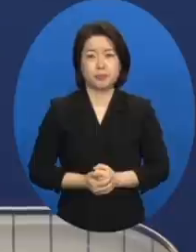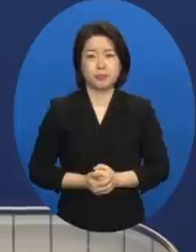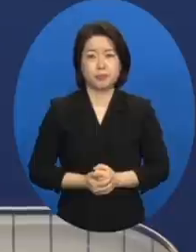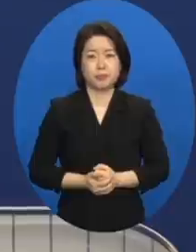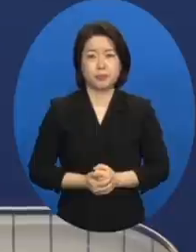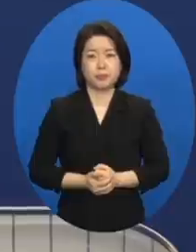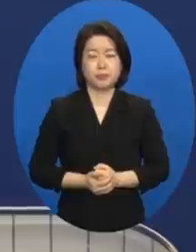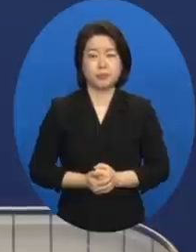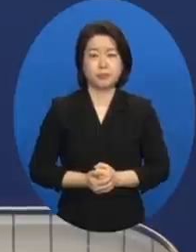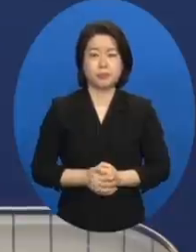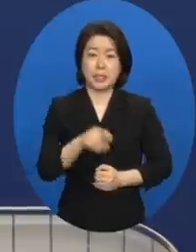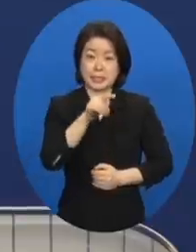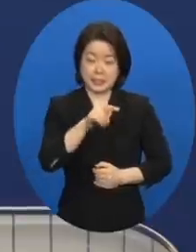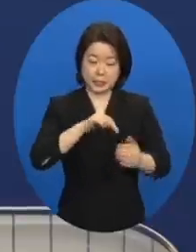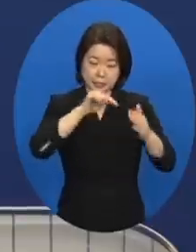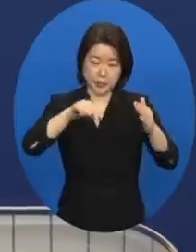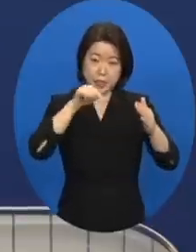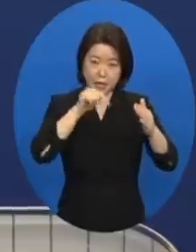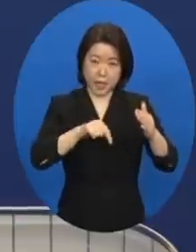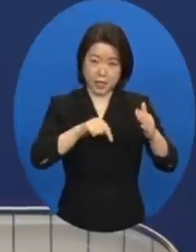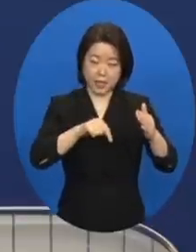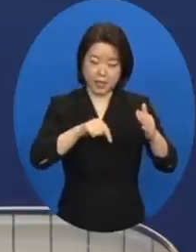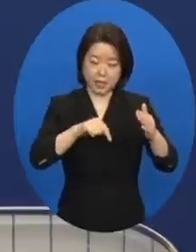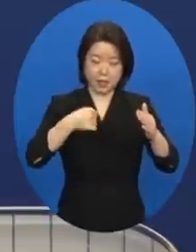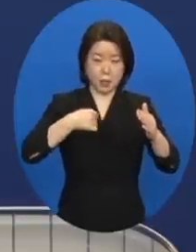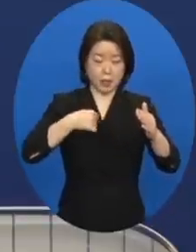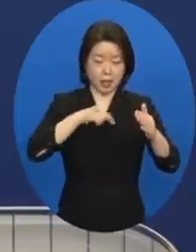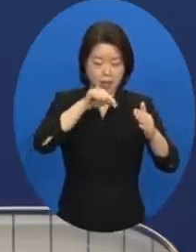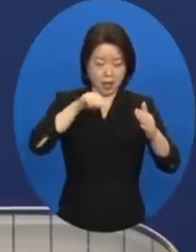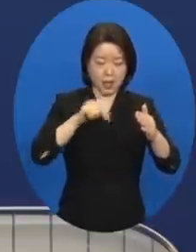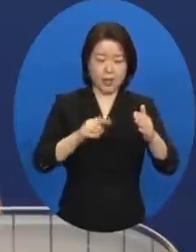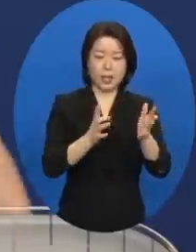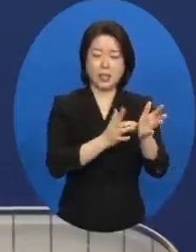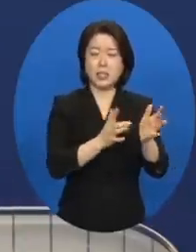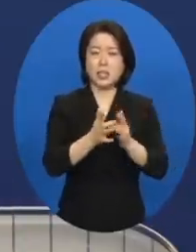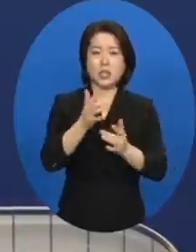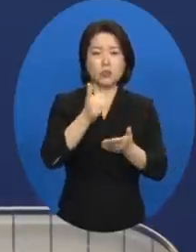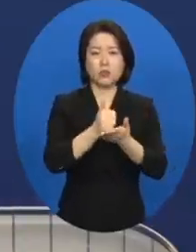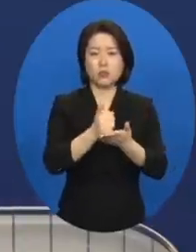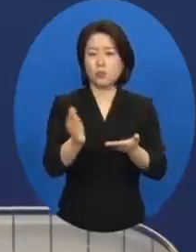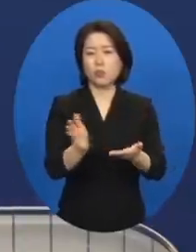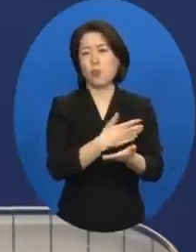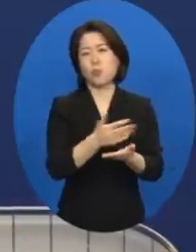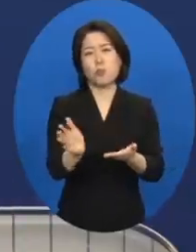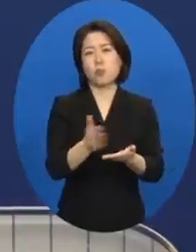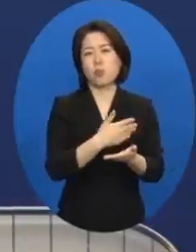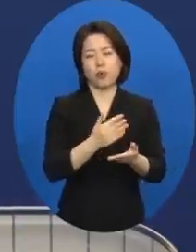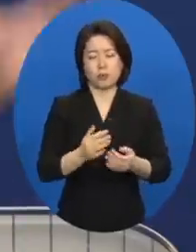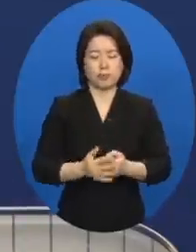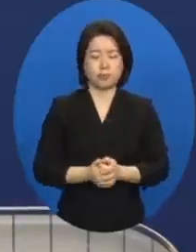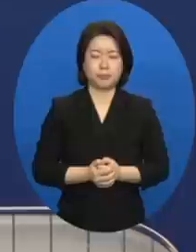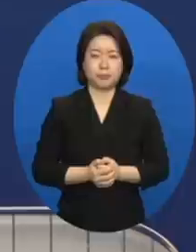그 안에 예수님이 없거나